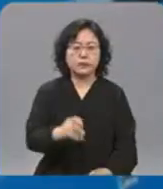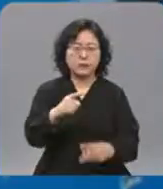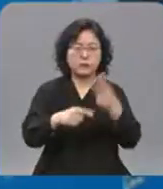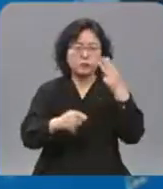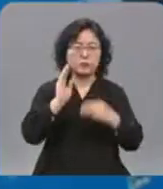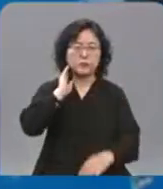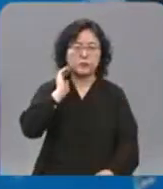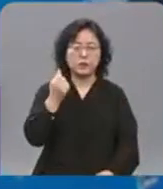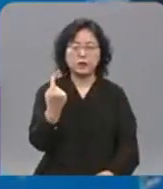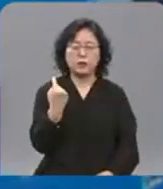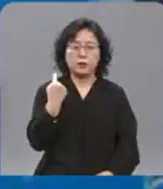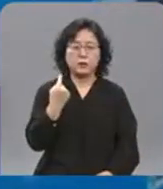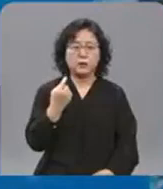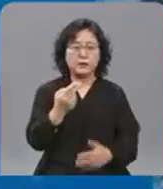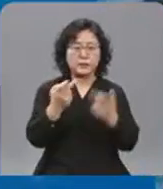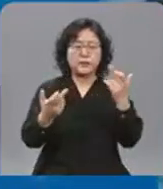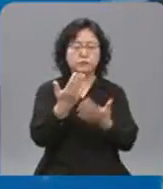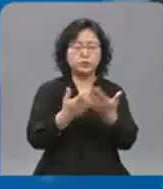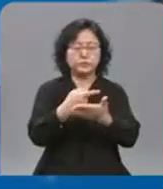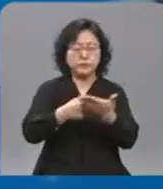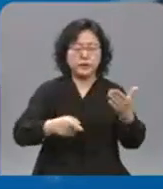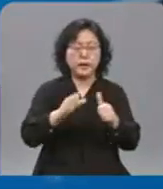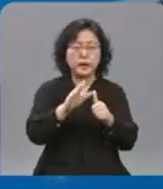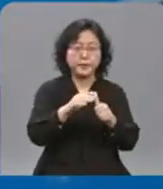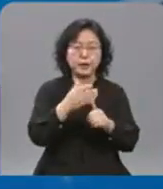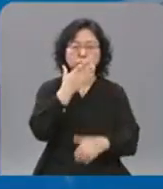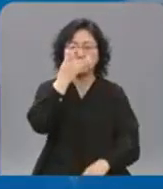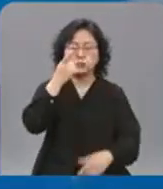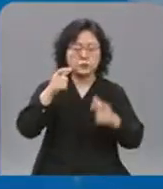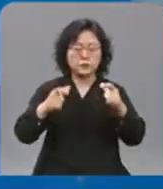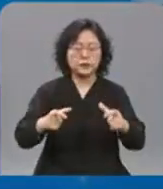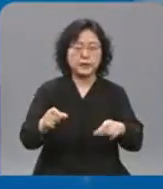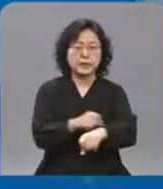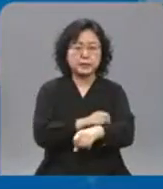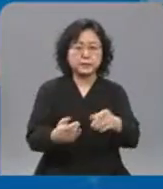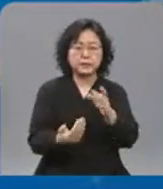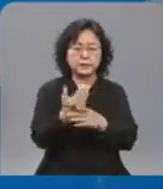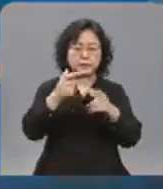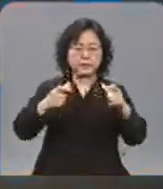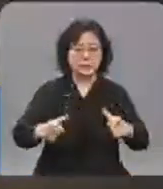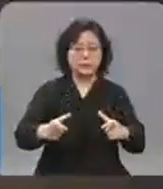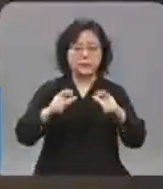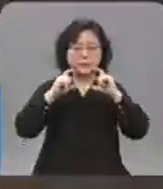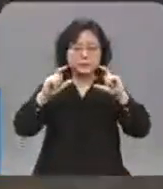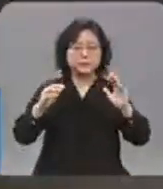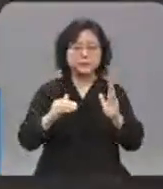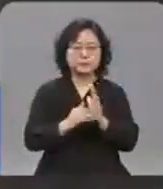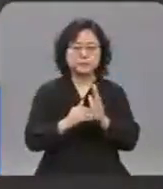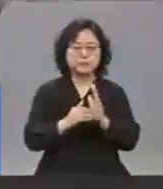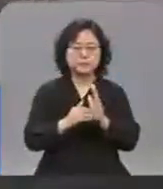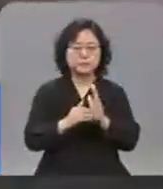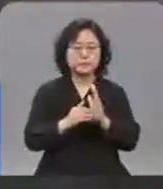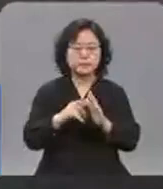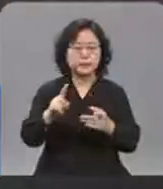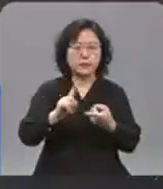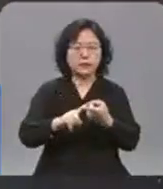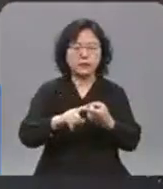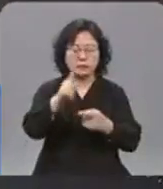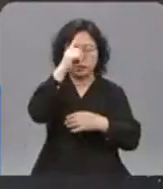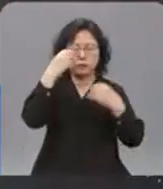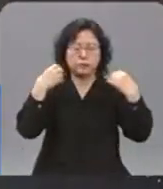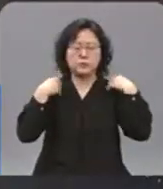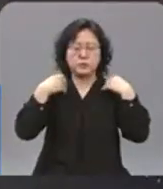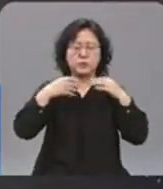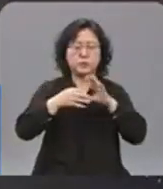윤석열 대통령이 어제 산불 피해를 입은 함평과 순천 지역 등을 특별 재난 지역으로 선포했습니다. 이에 따라